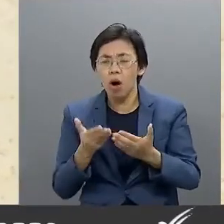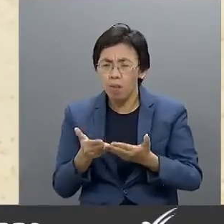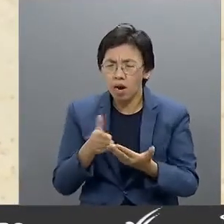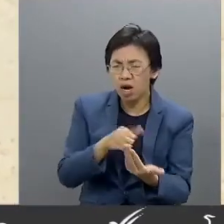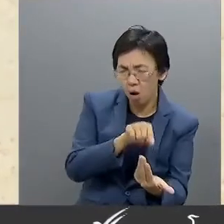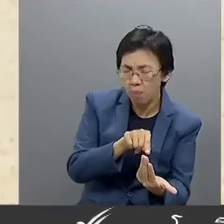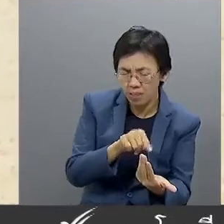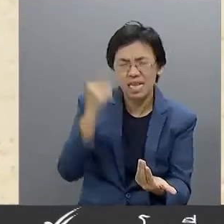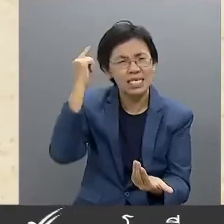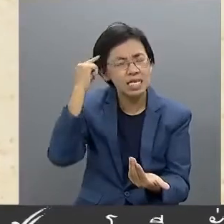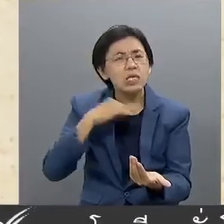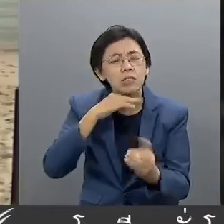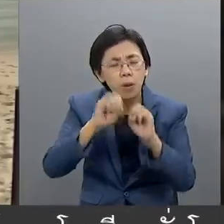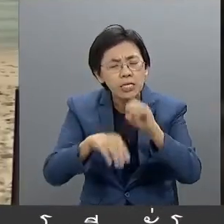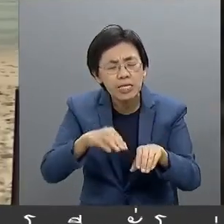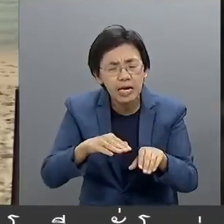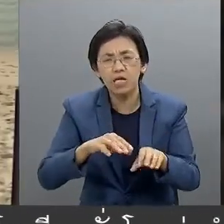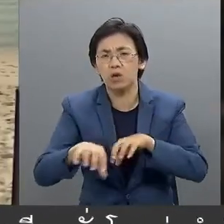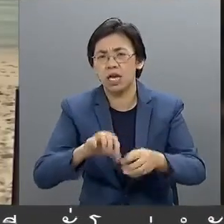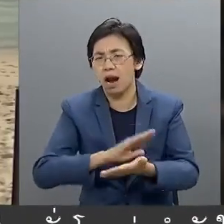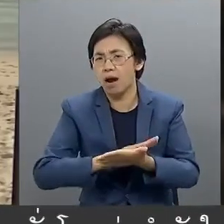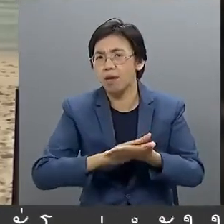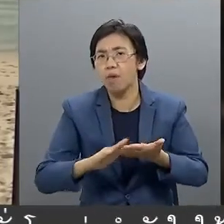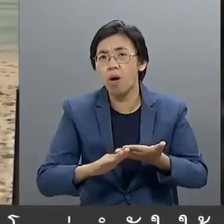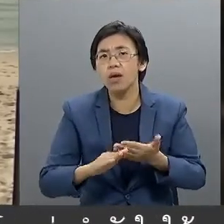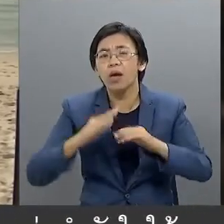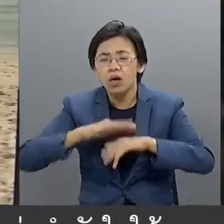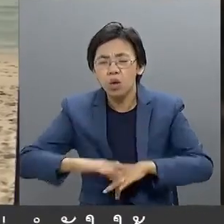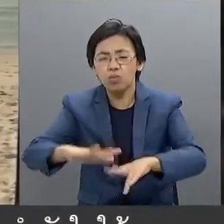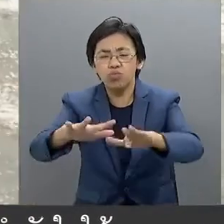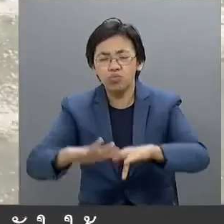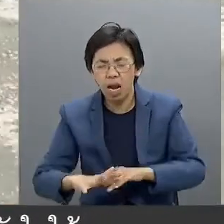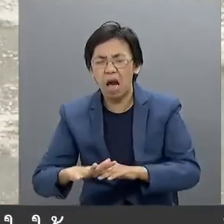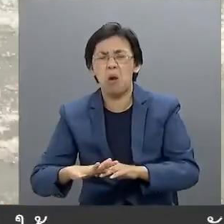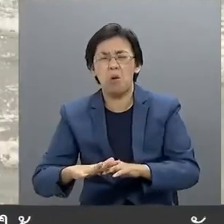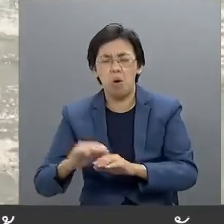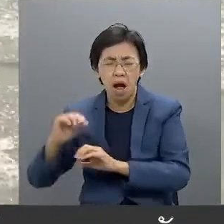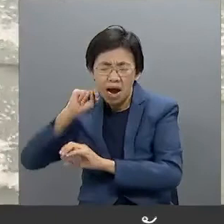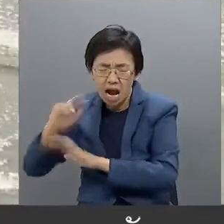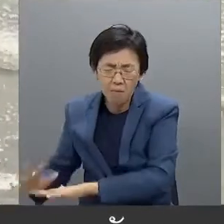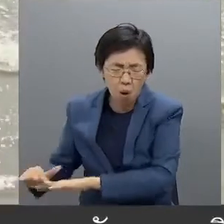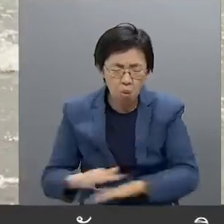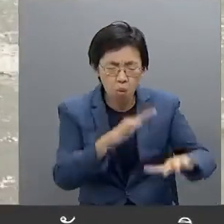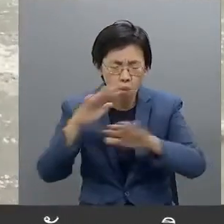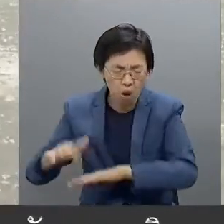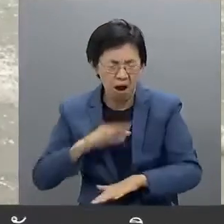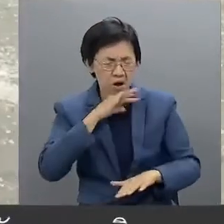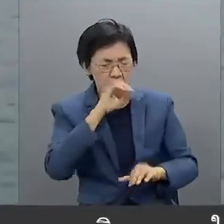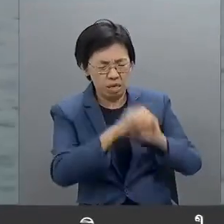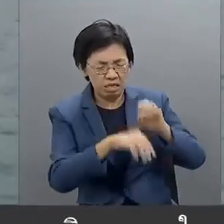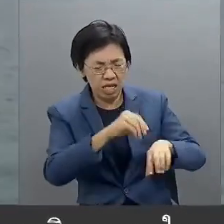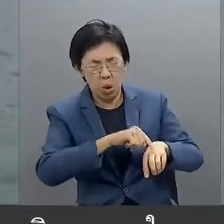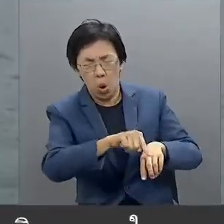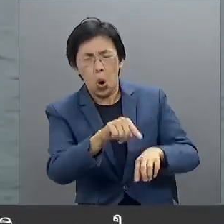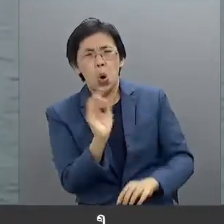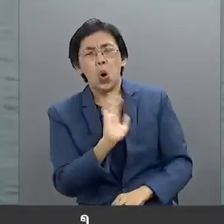ใต้น้ำลึกรวมทั้งขยะส่วนที่ลอยอยู่แล้วก็ขึ้นฝั่งจึงเป็นสิ่งที่ต้องดำเนินการอย่างรัดกุมทีเดียวค่ะภายใต้องค์ความรู้แล้วก็การวาง